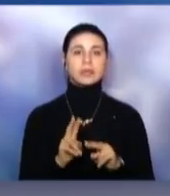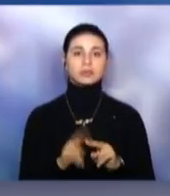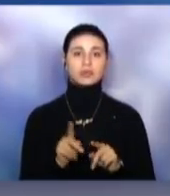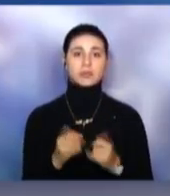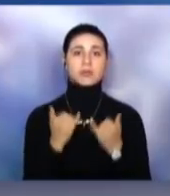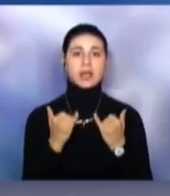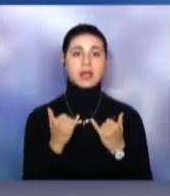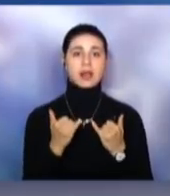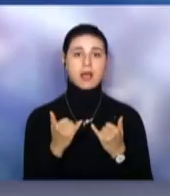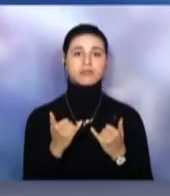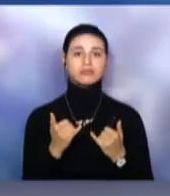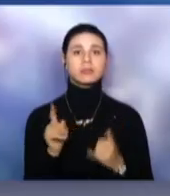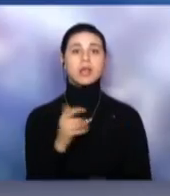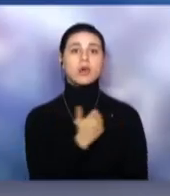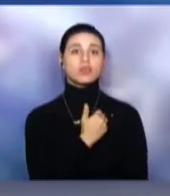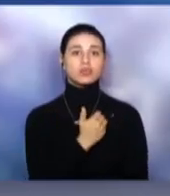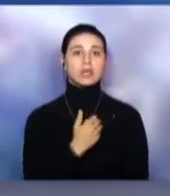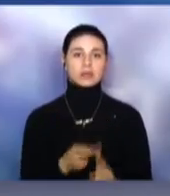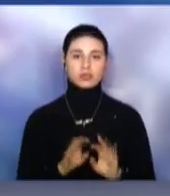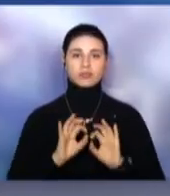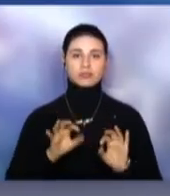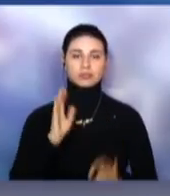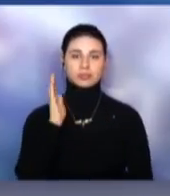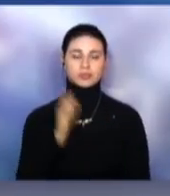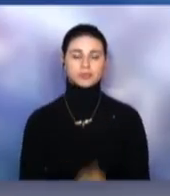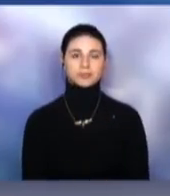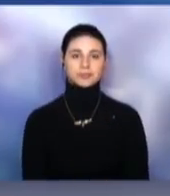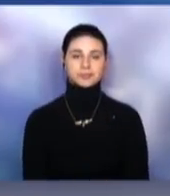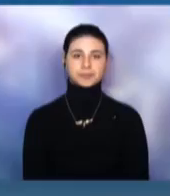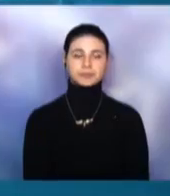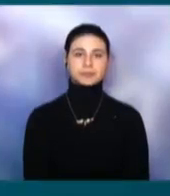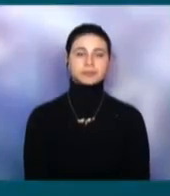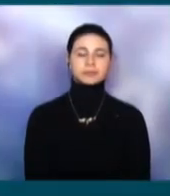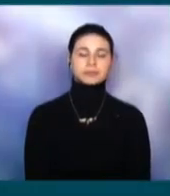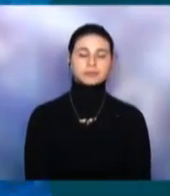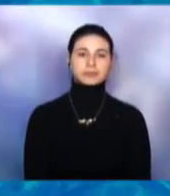სწორედ თქვენი სურვილების გათვალისწინებით არის ეს ბლოკი მომზადებული.